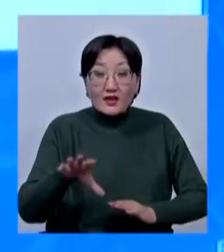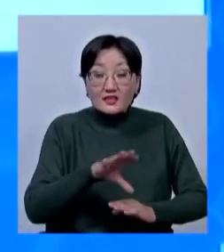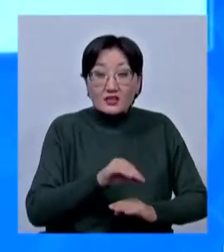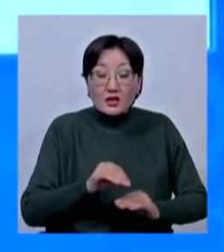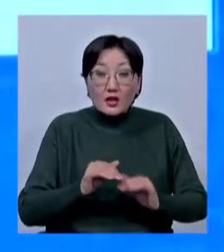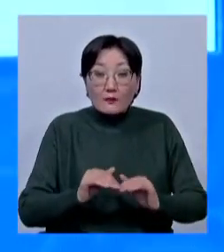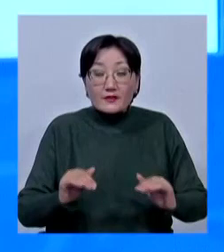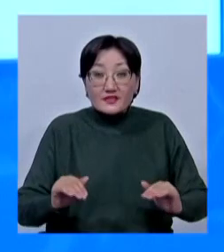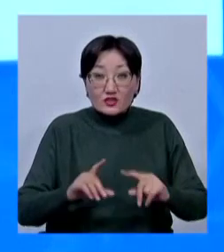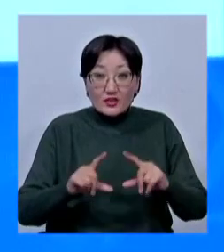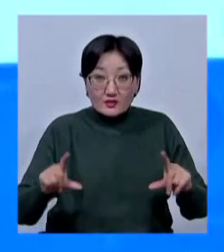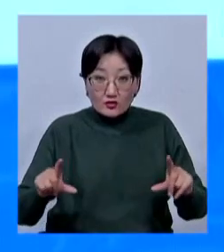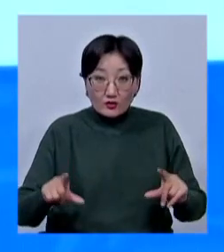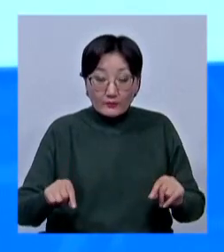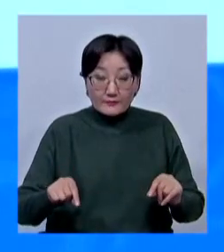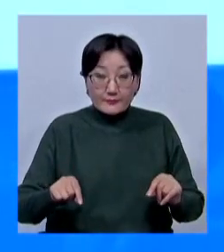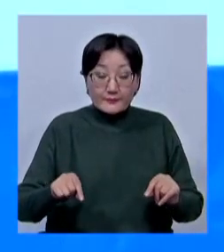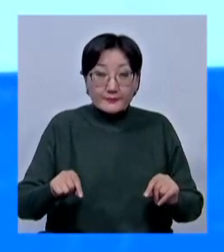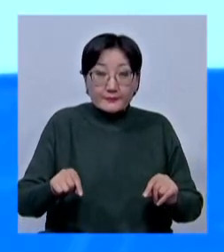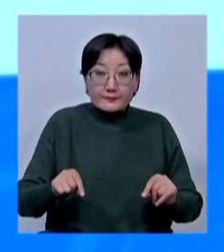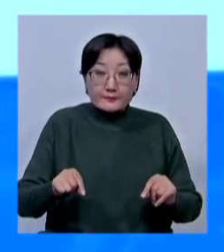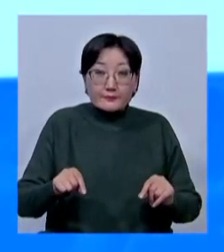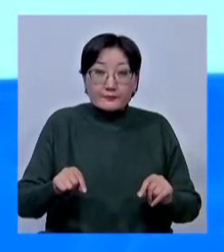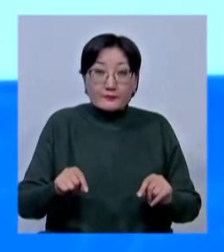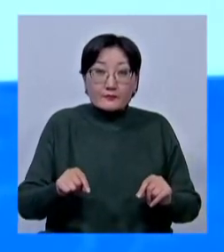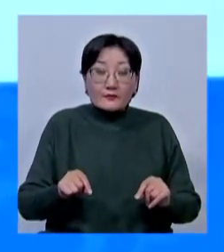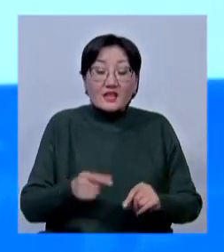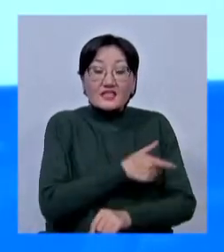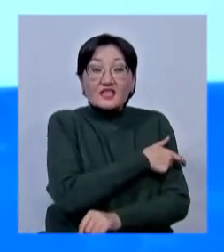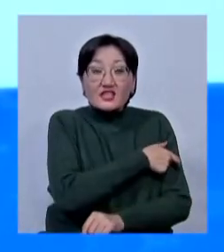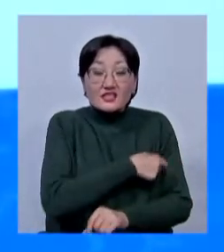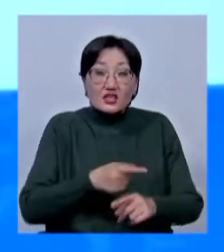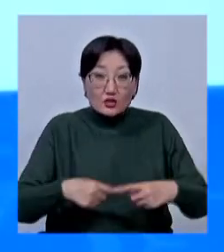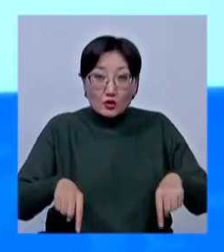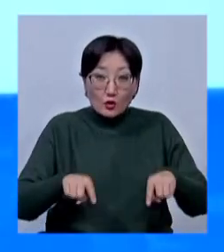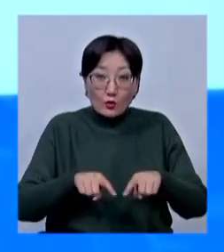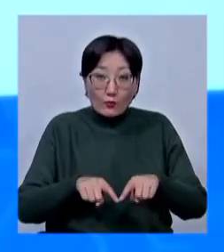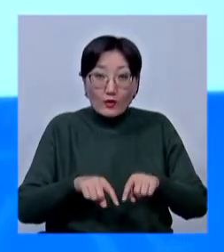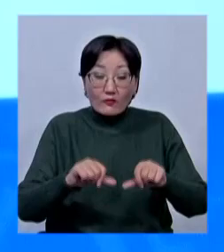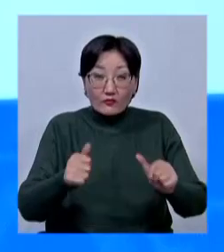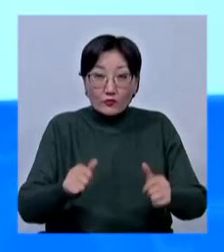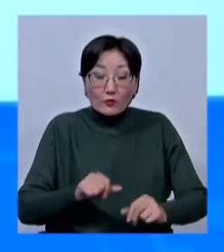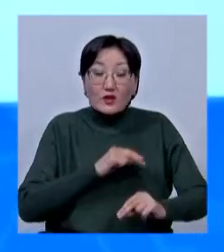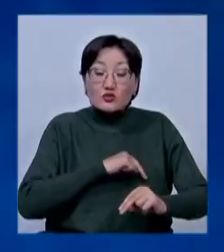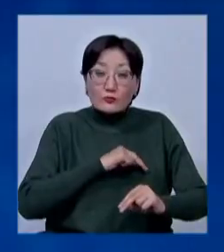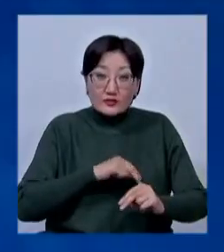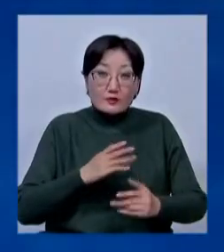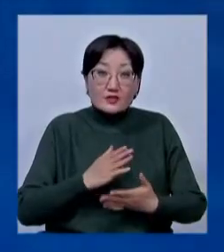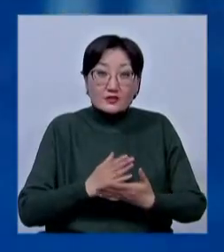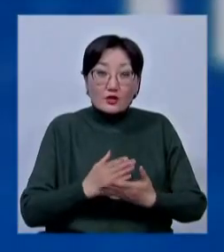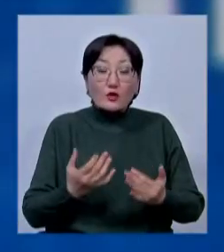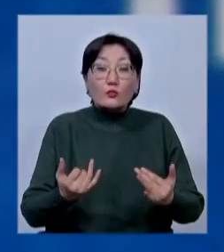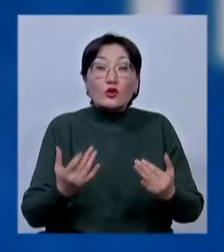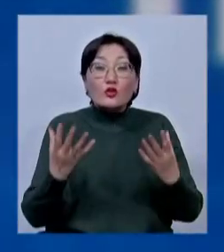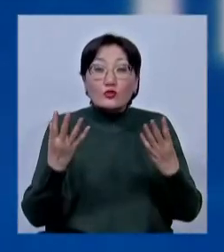барлық мектепке дейінгі ұйымдар, барлық мектепке дейінгі ұйымдар осы кезекші топ форматында жұмыс жасап жатыр.